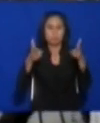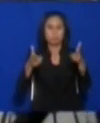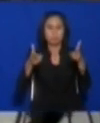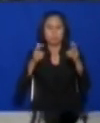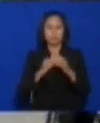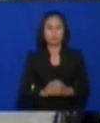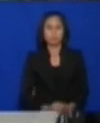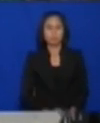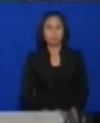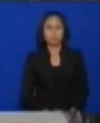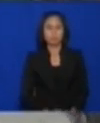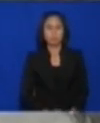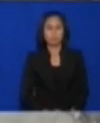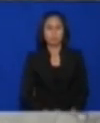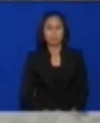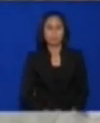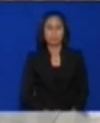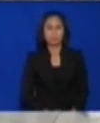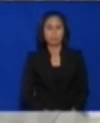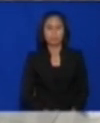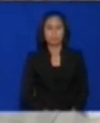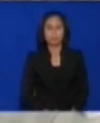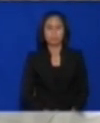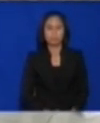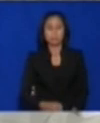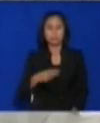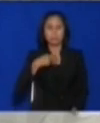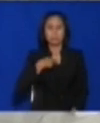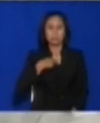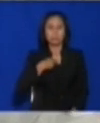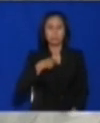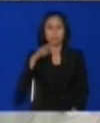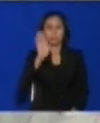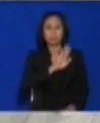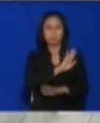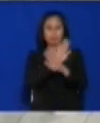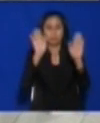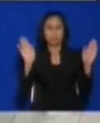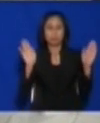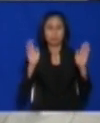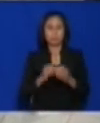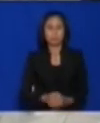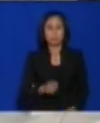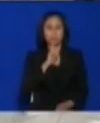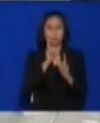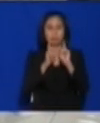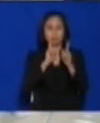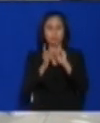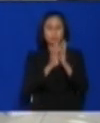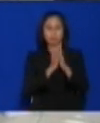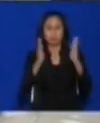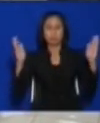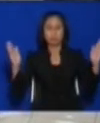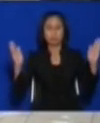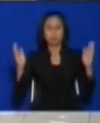kedepan Hai Saya kira saya tidak bisa berpanjang lebar karena dibatasi oleh waktu Sekali lagi saya